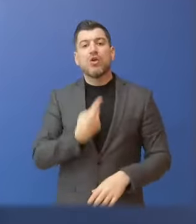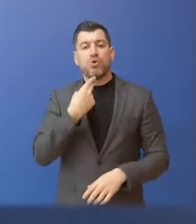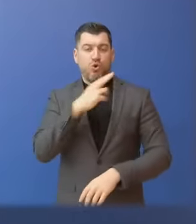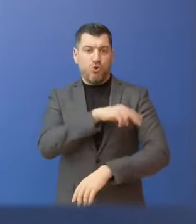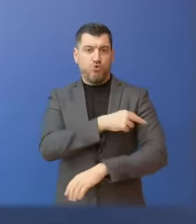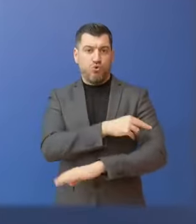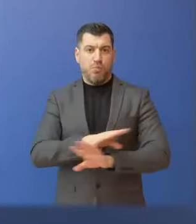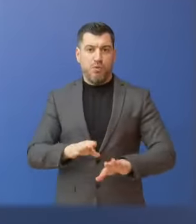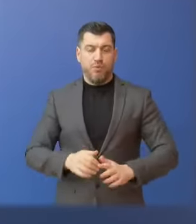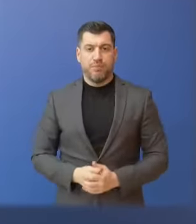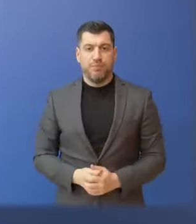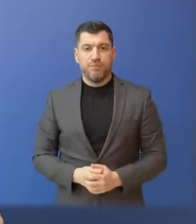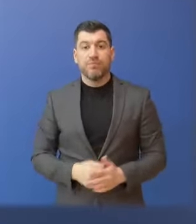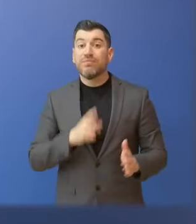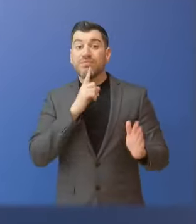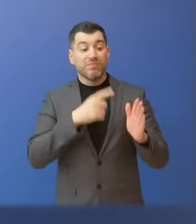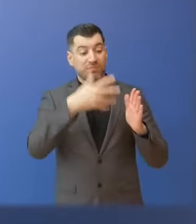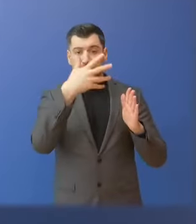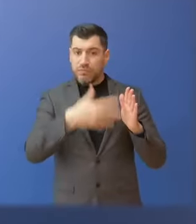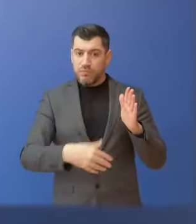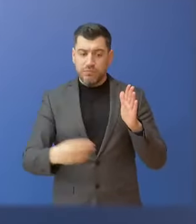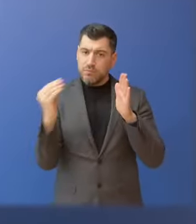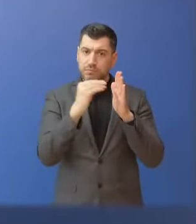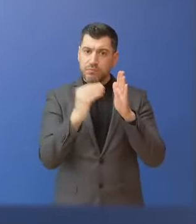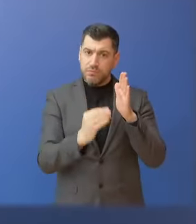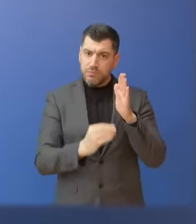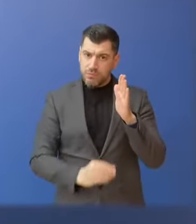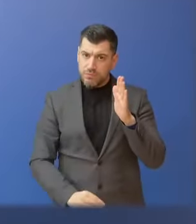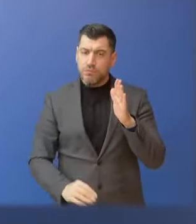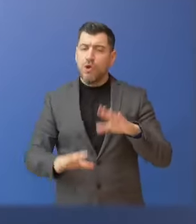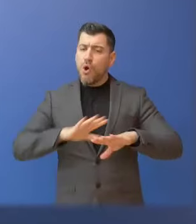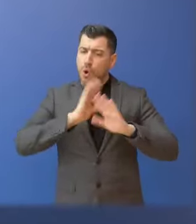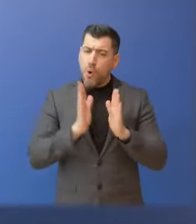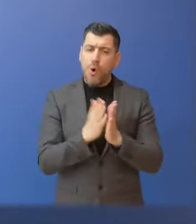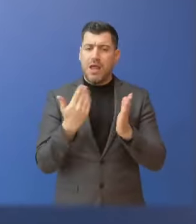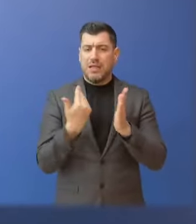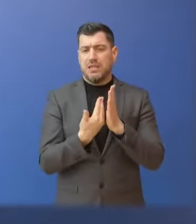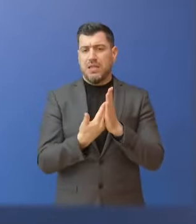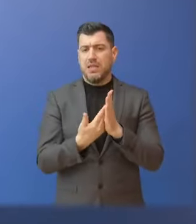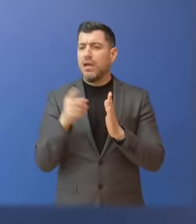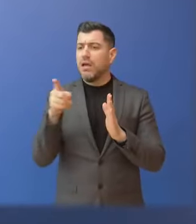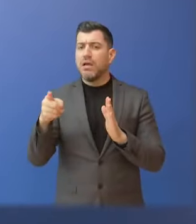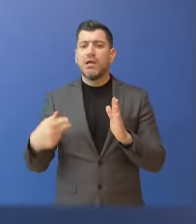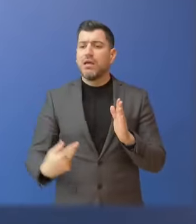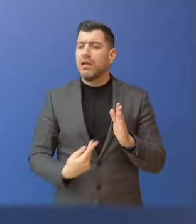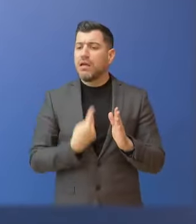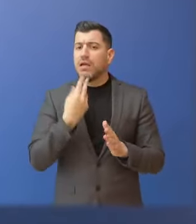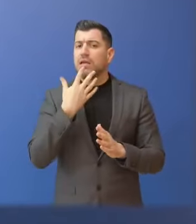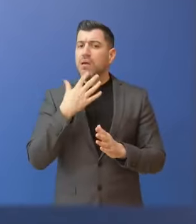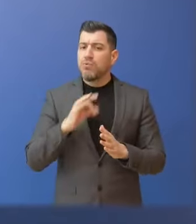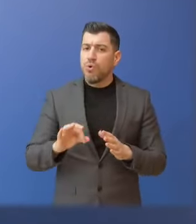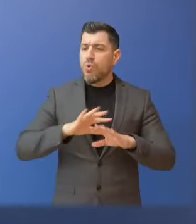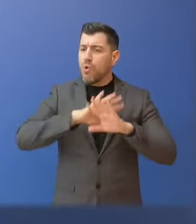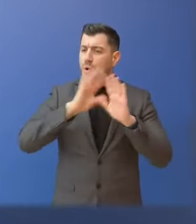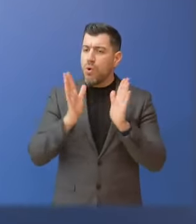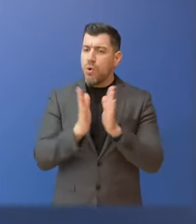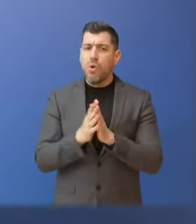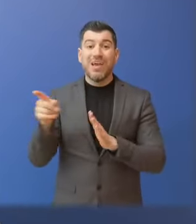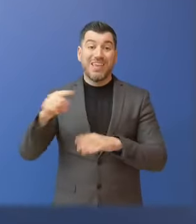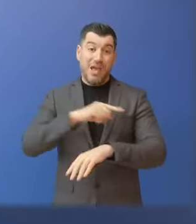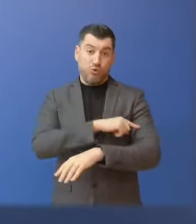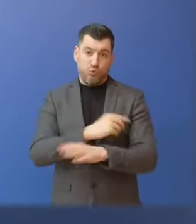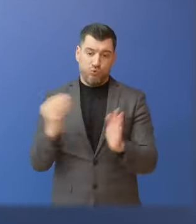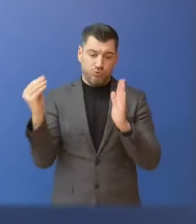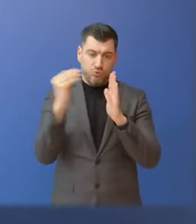νοσοκομεία η λίστα ενημερώνεται με τα απαραίτητα στοιχεία της κλινικής εκτίμησης του εκάστοτε πολίτη που κρίνεται από τον θεράποντα